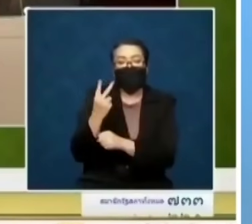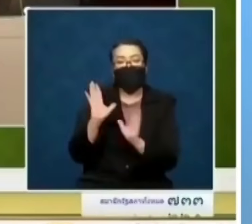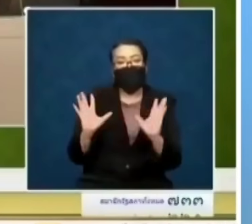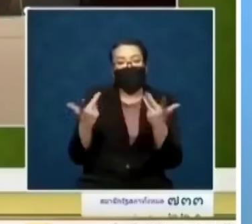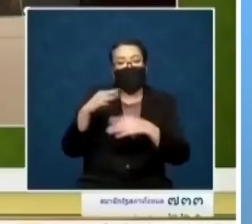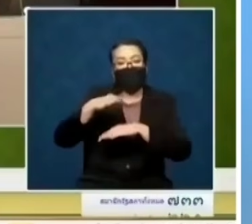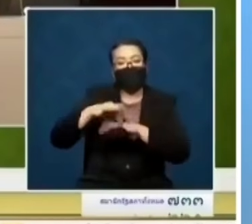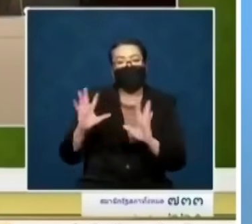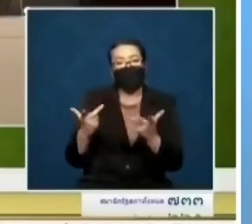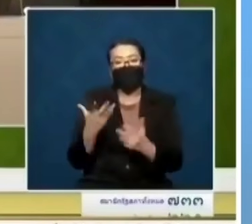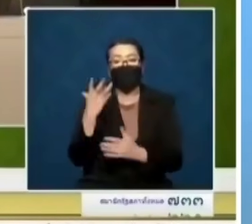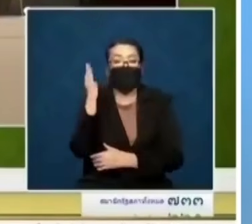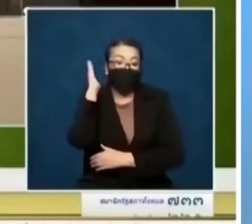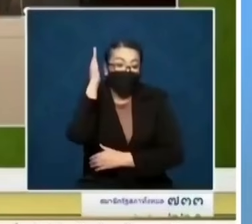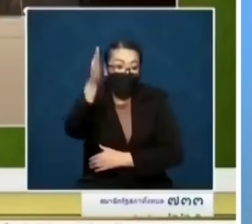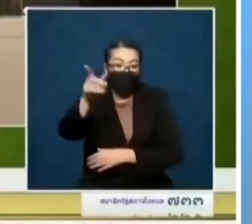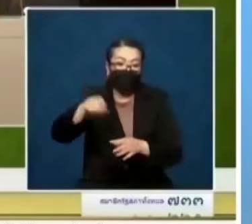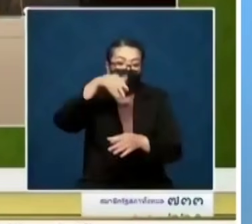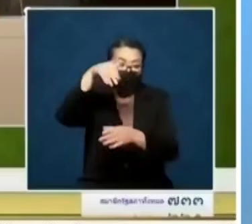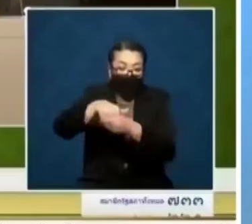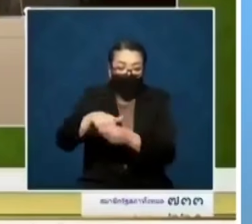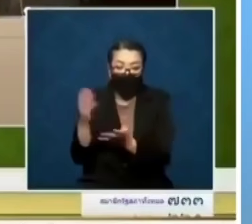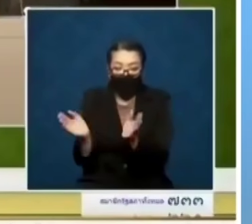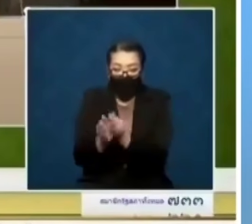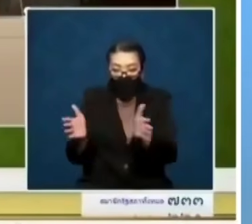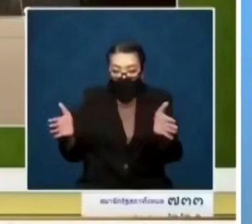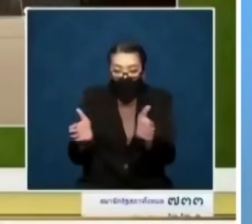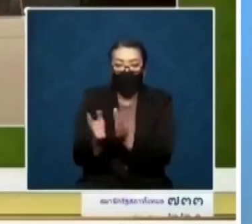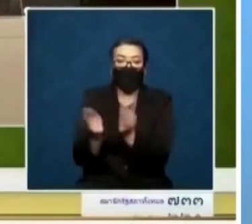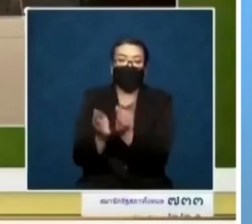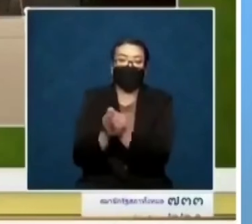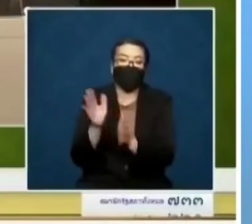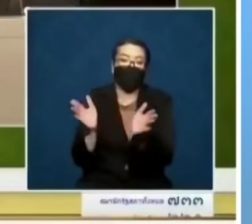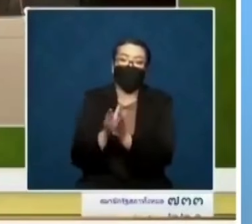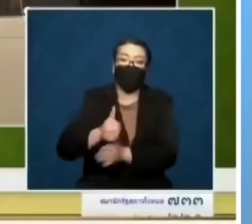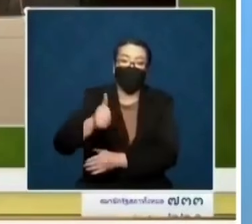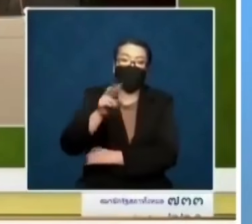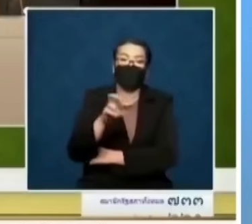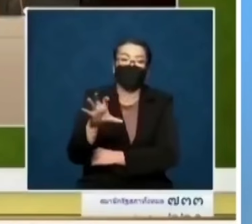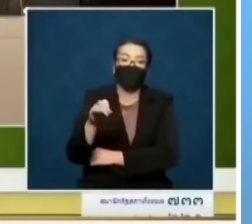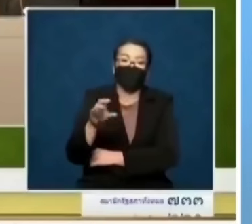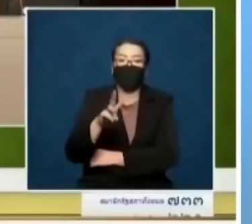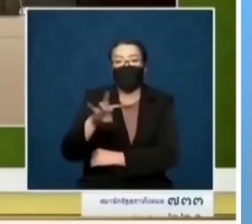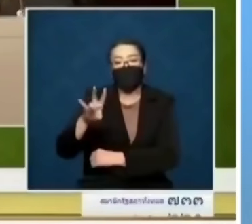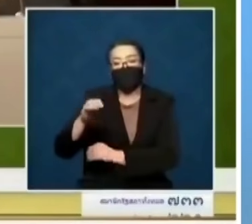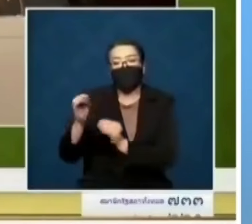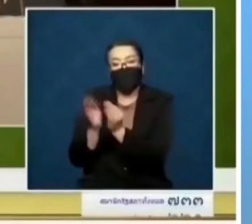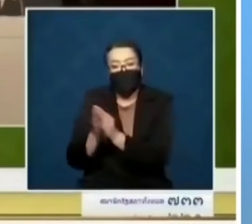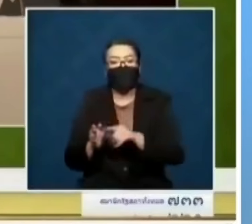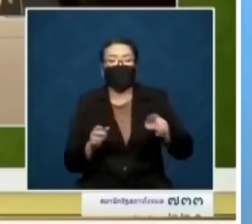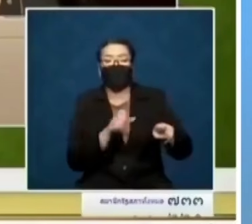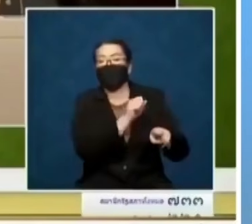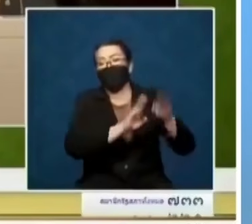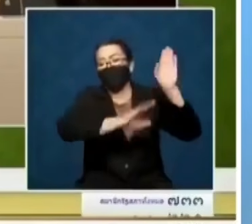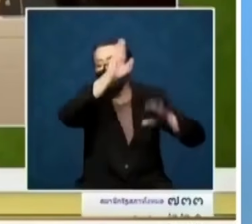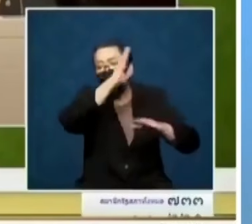แหละค่ะสว.สมชายบอกถ้าเลือกตั้งครั้งหน้ารวมกันให้ได้270 300เสียงสว.ไม่มีปัญญาไปทำอะไรห